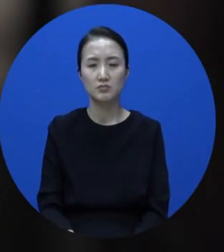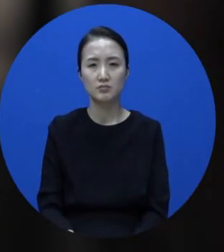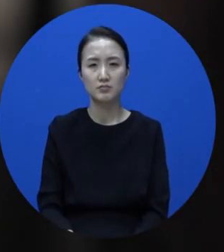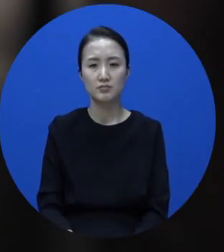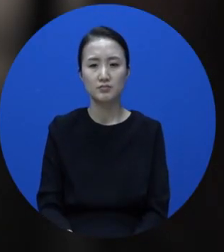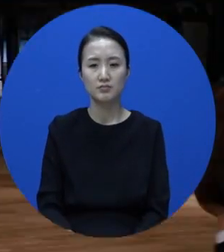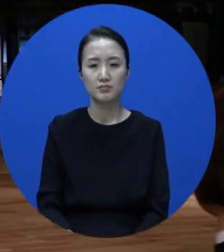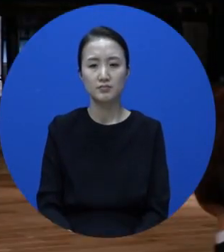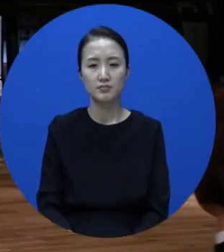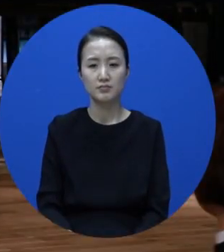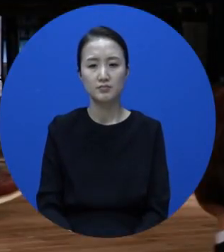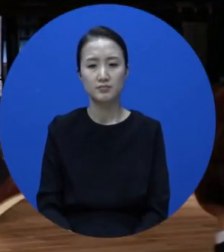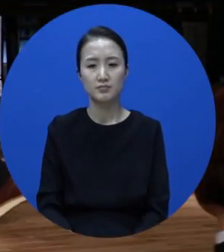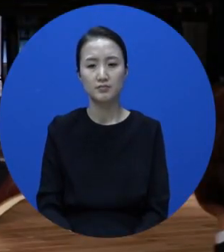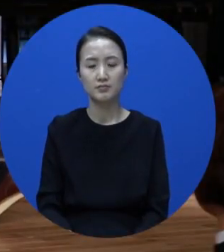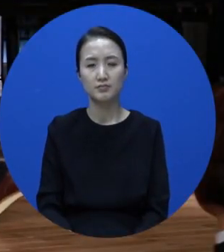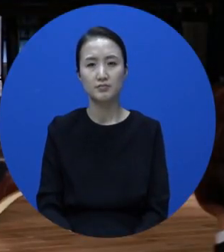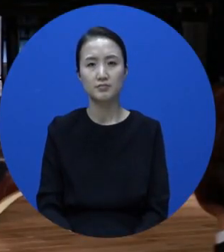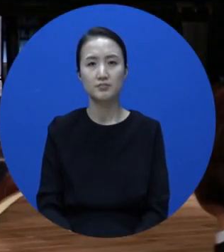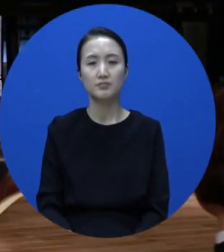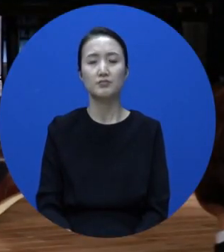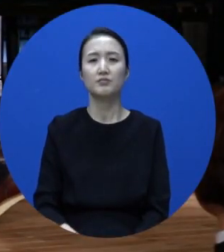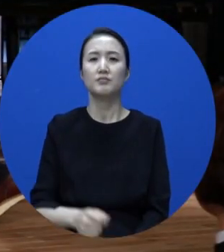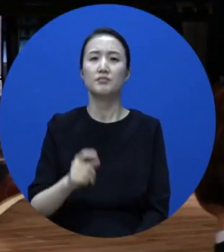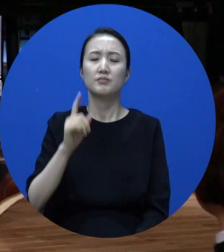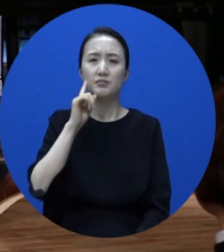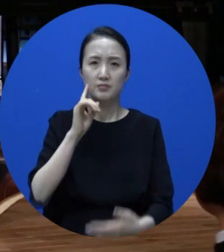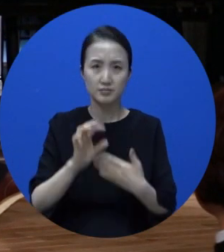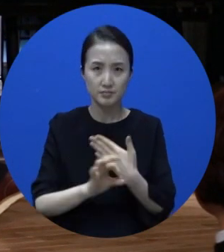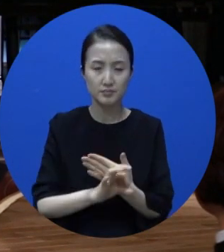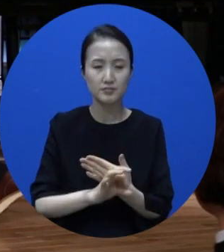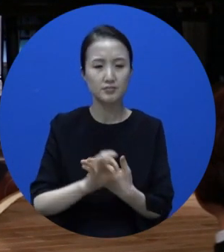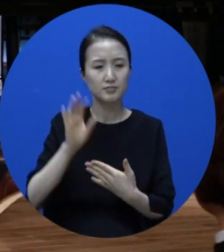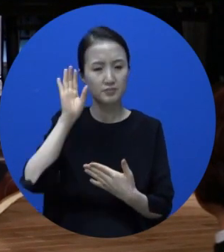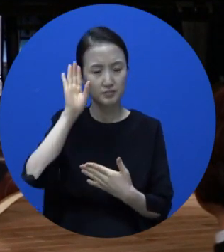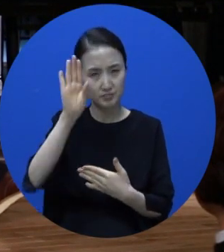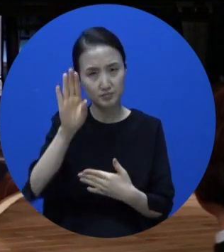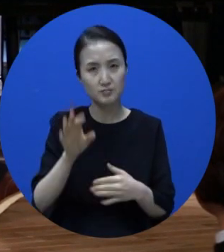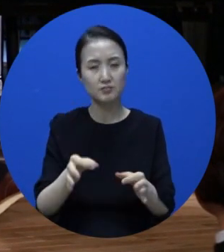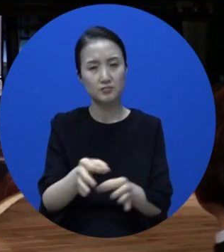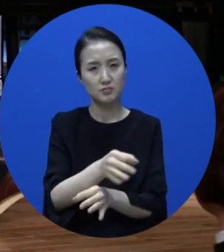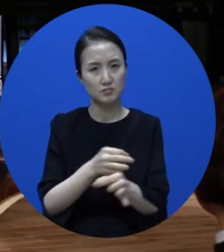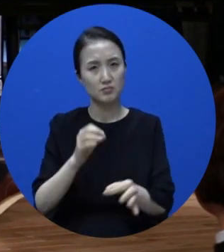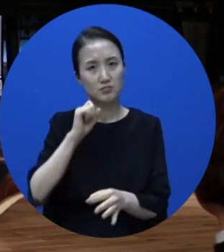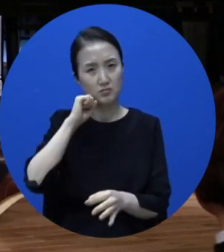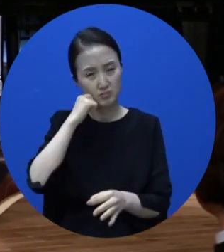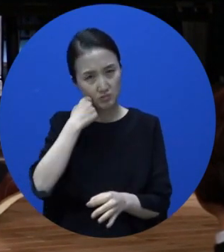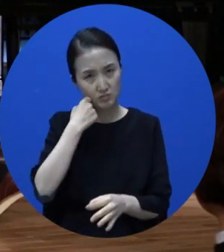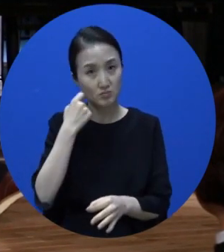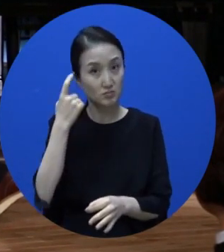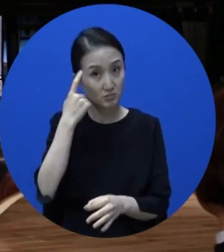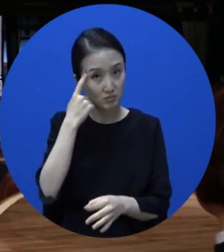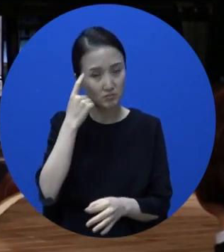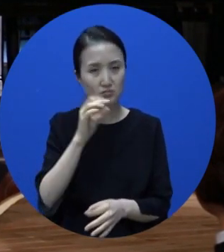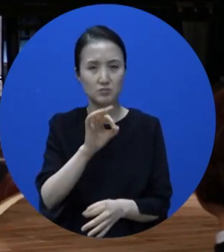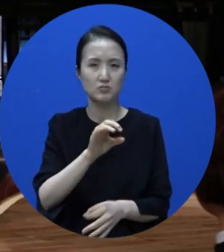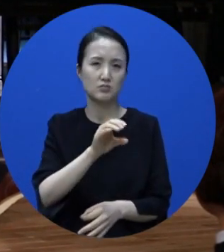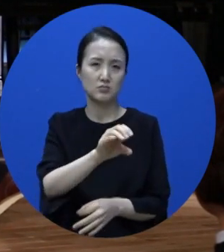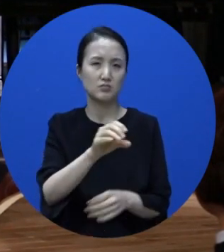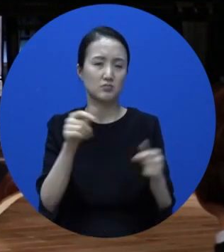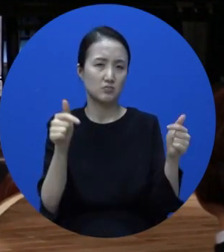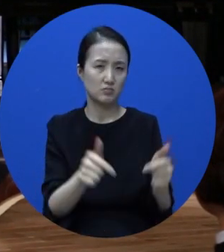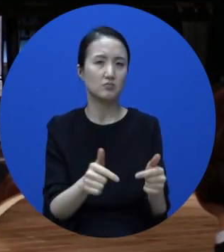구조적 장기 침체가 오는가 라는 질문에 대해서 방금 투자 라는 항목을 봤고요 그 다음 제가 강조하고 싶은